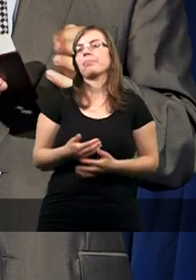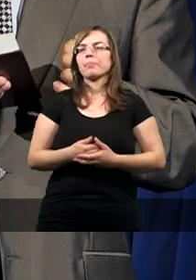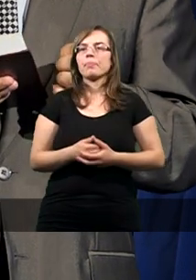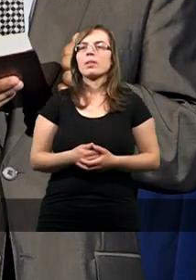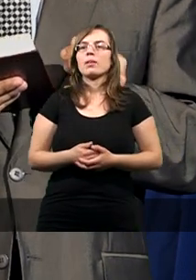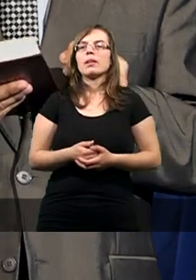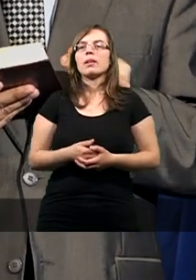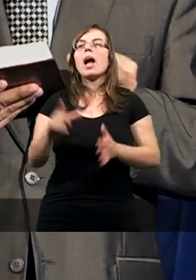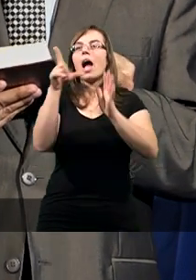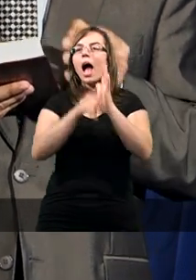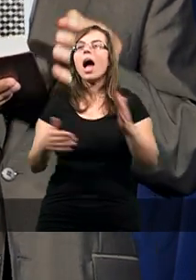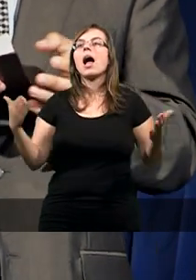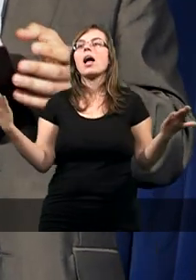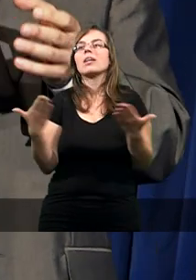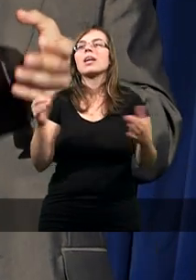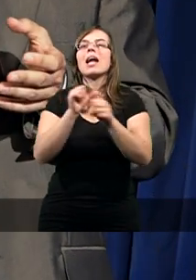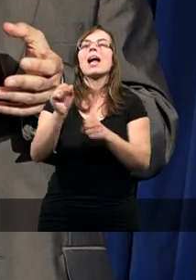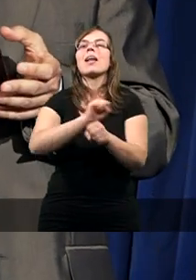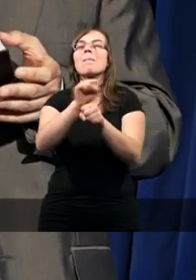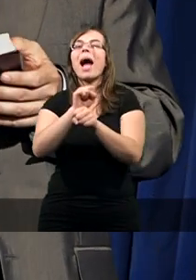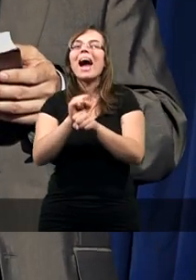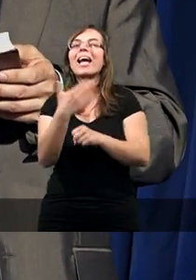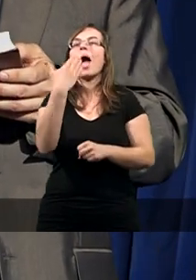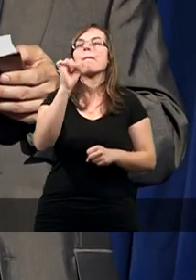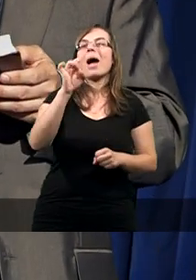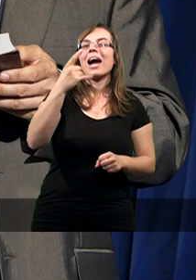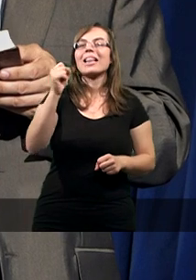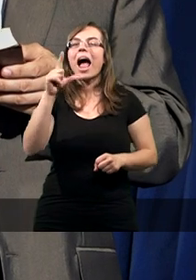find Mary Magdalene? Ale gdzie jest Maria Magdalena?